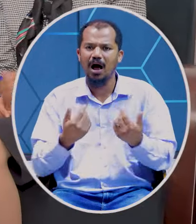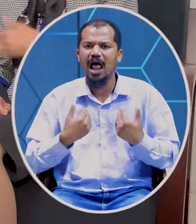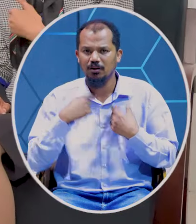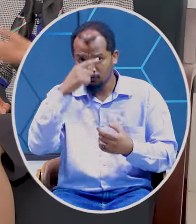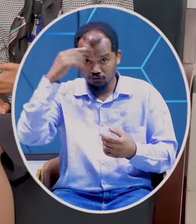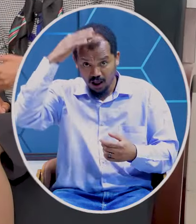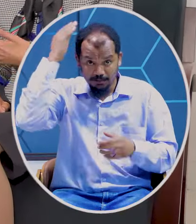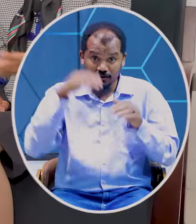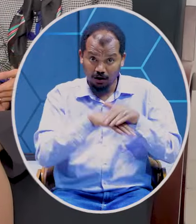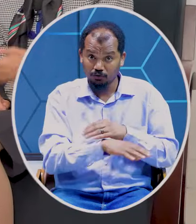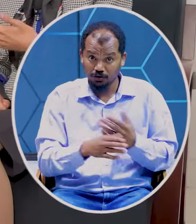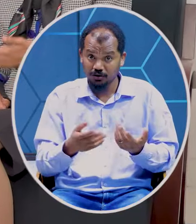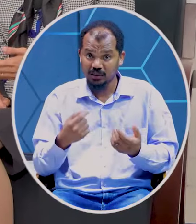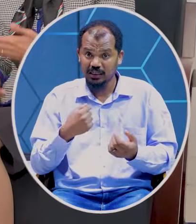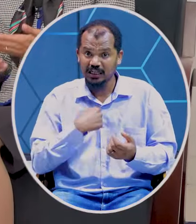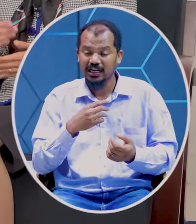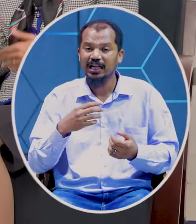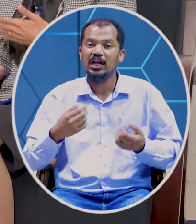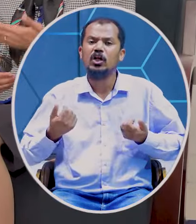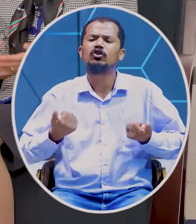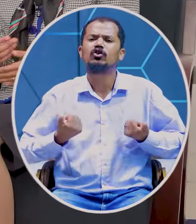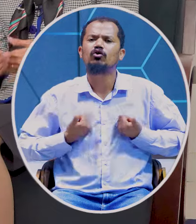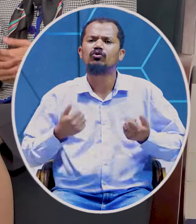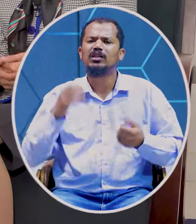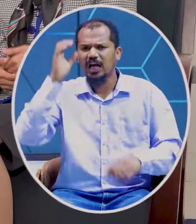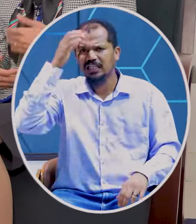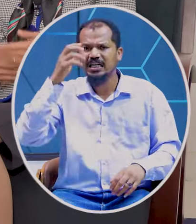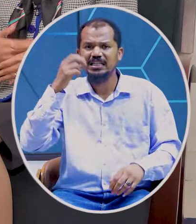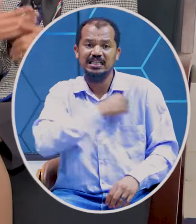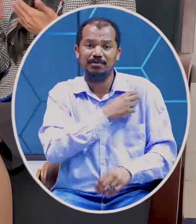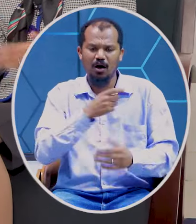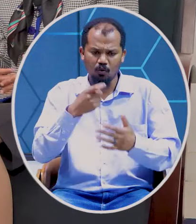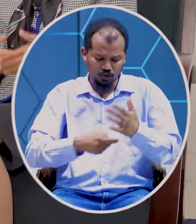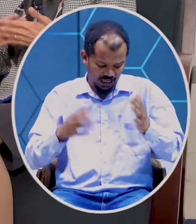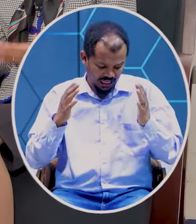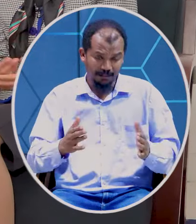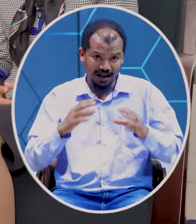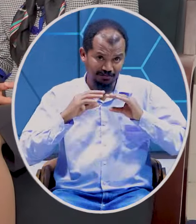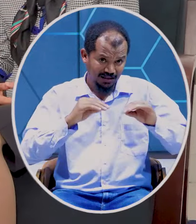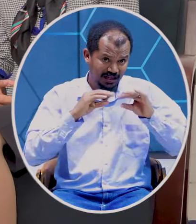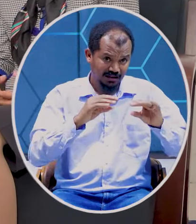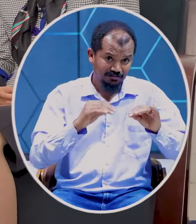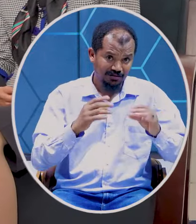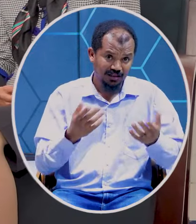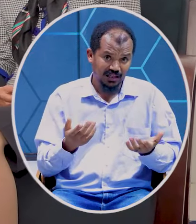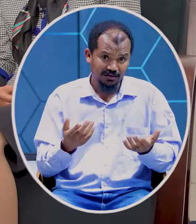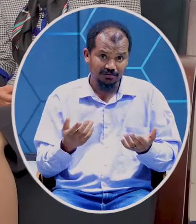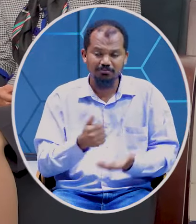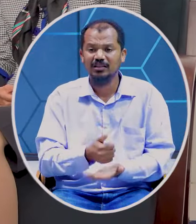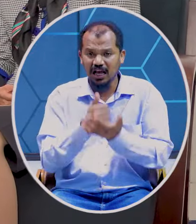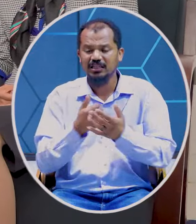ነውና እዛ ውስጥ አሁን የኛ የጡት ካንሰር ህክምና ውጤታማነት ምታስተምር እኛ